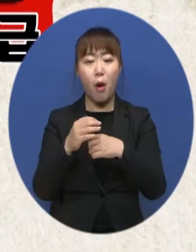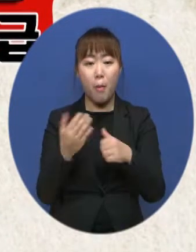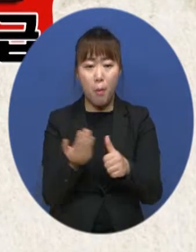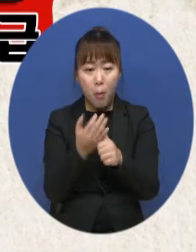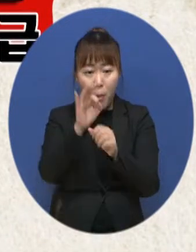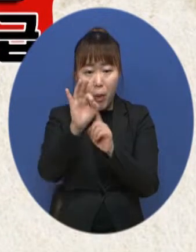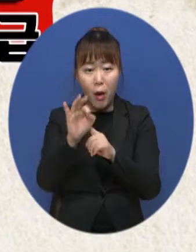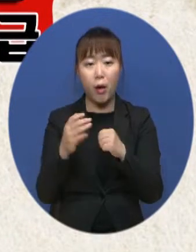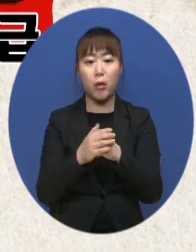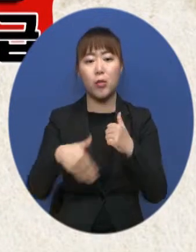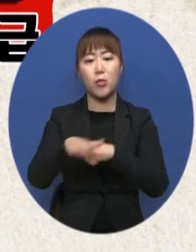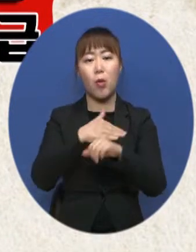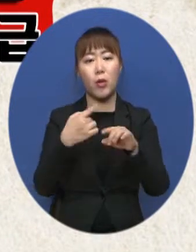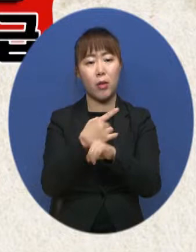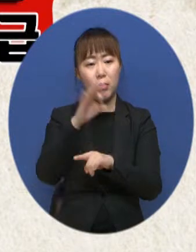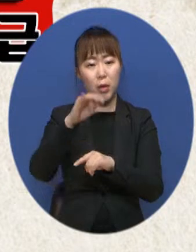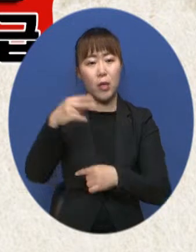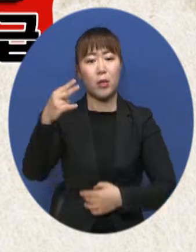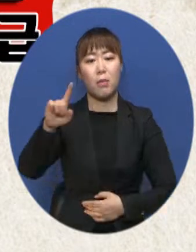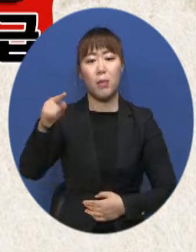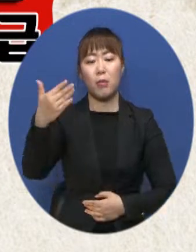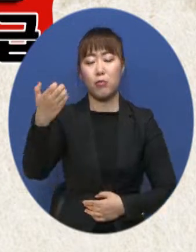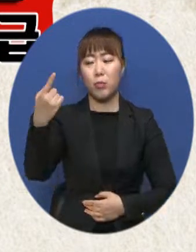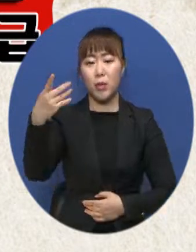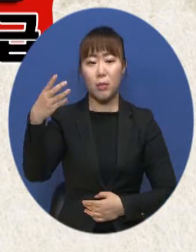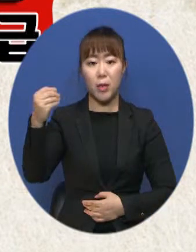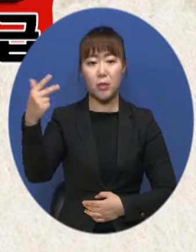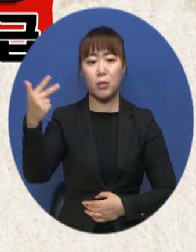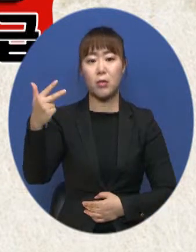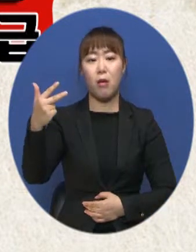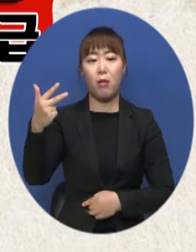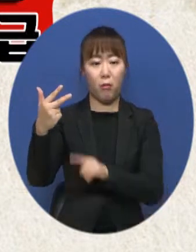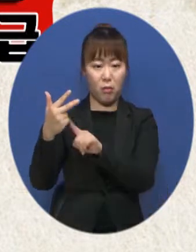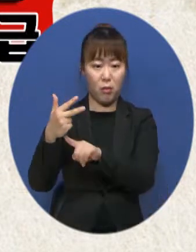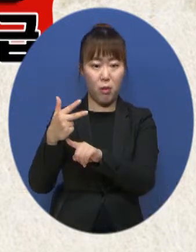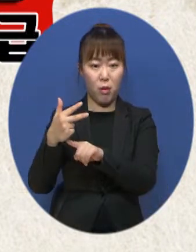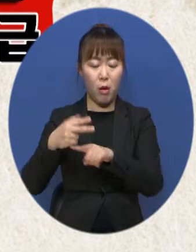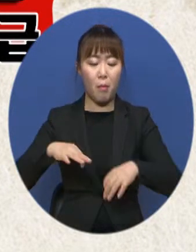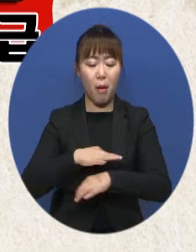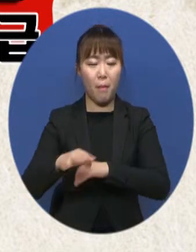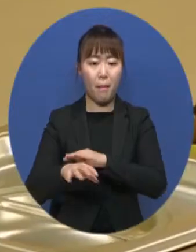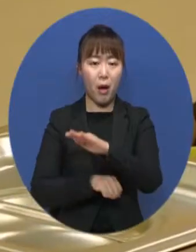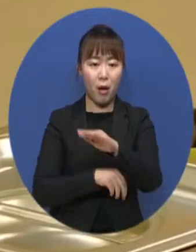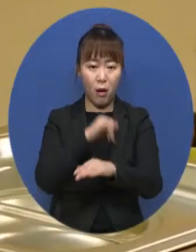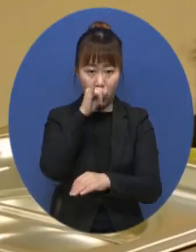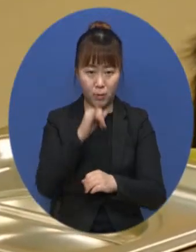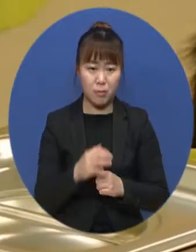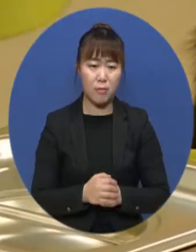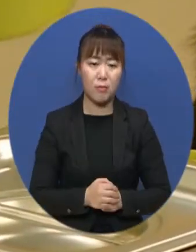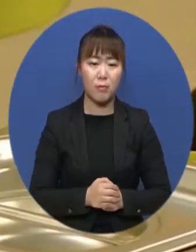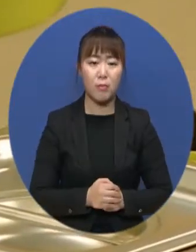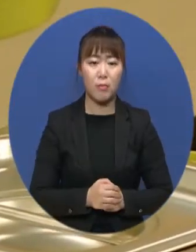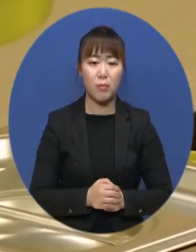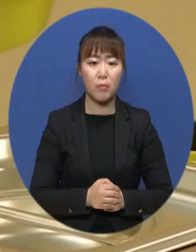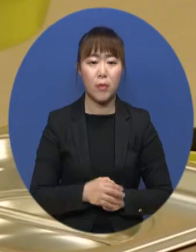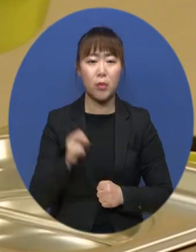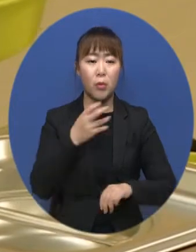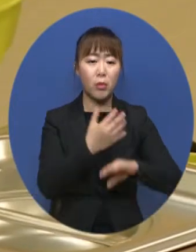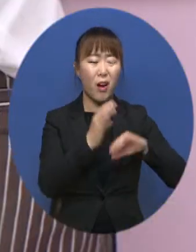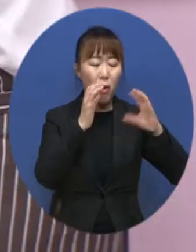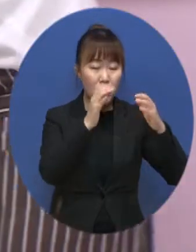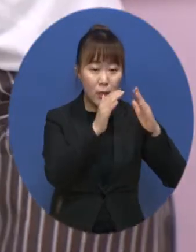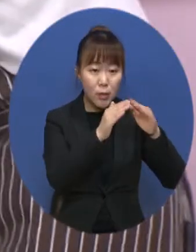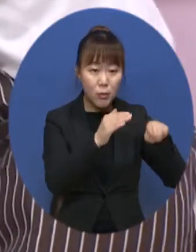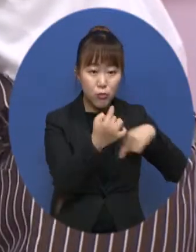처우 개선비 등 총 2,191만 7천 원을 부정 수급해 적발됐습니다. 또 다른